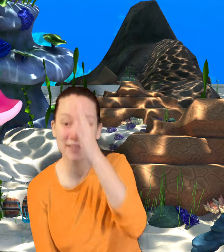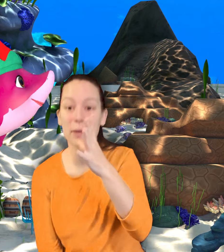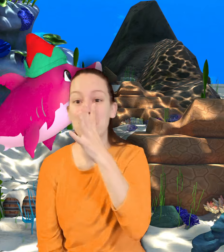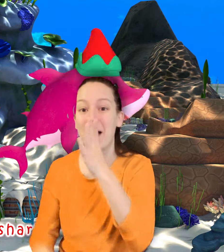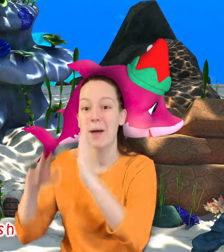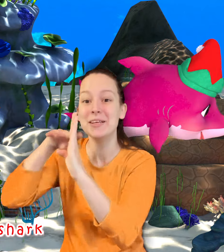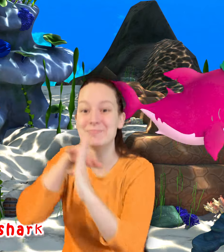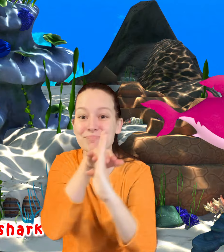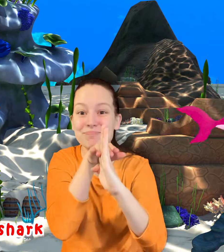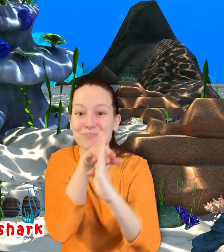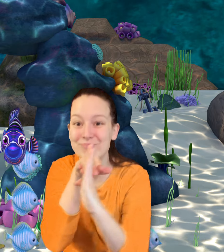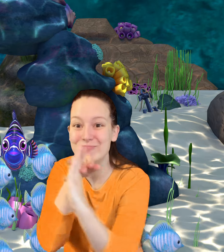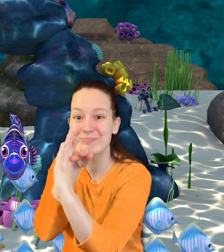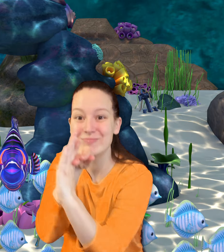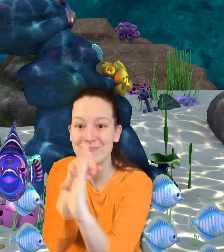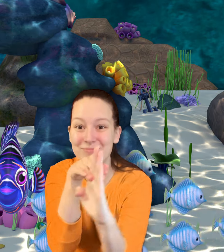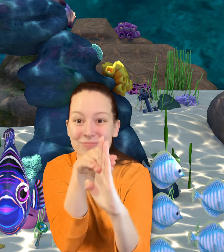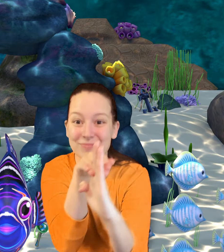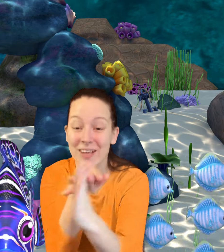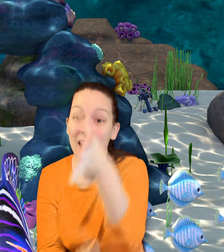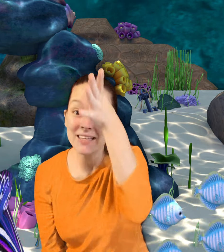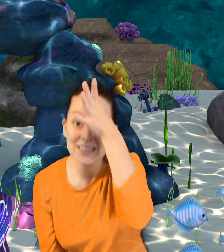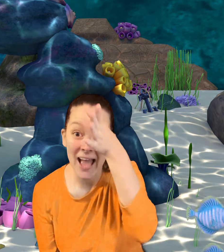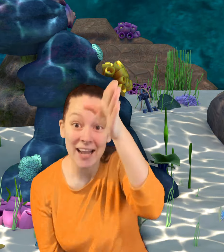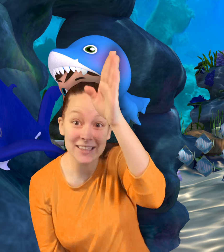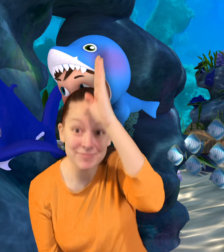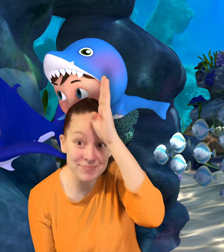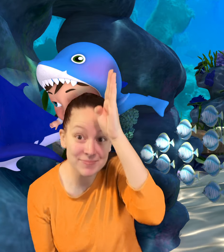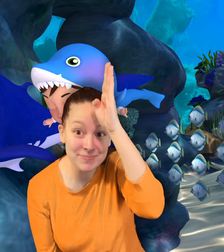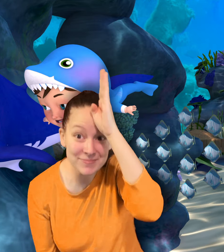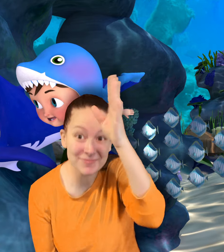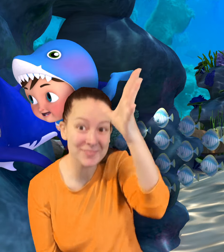めめパ